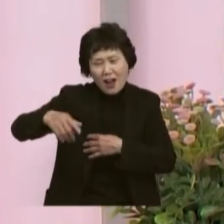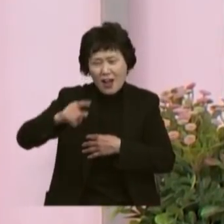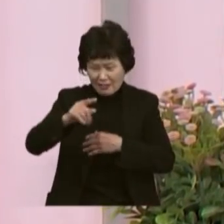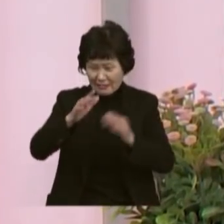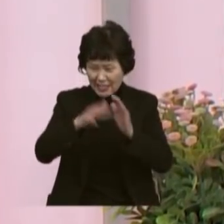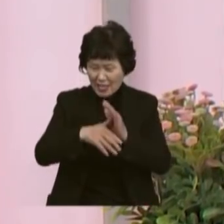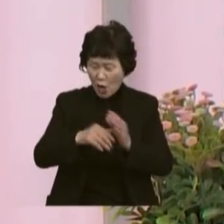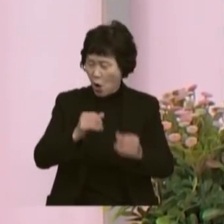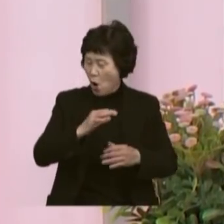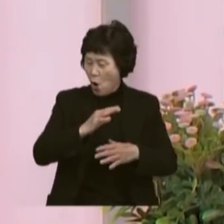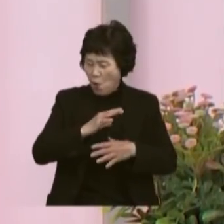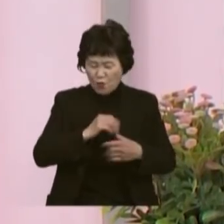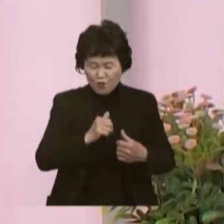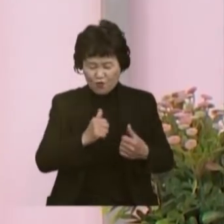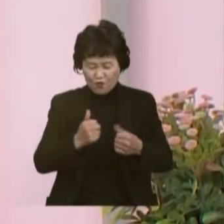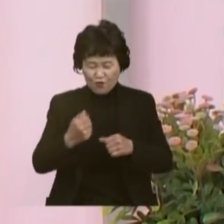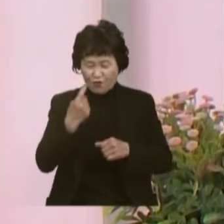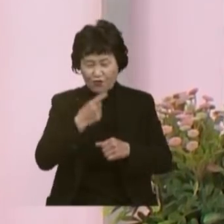알았다.